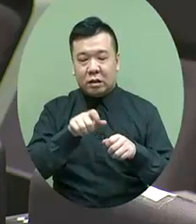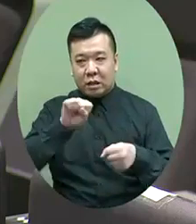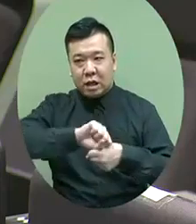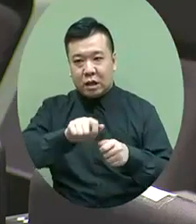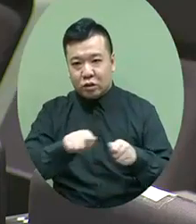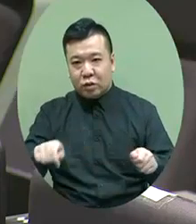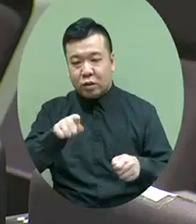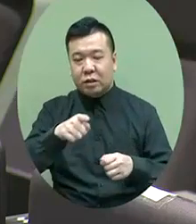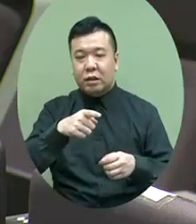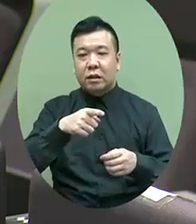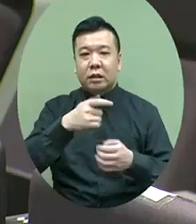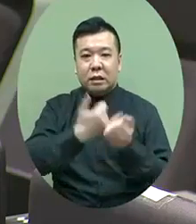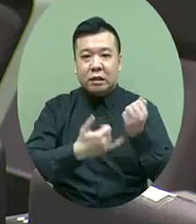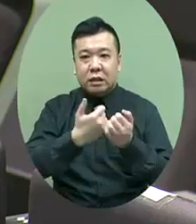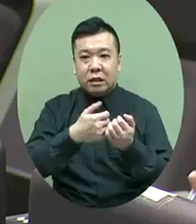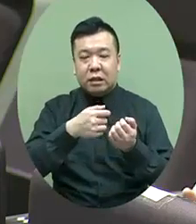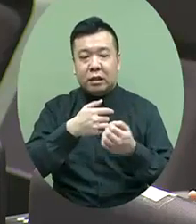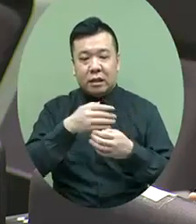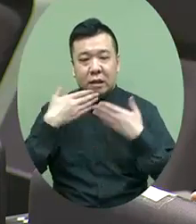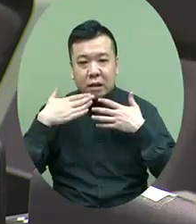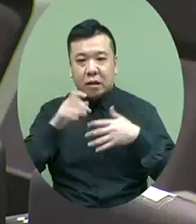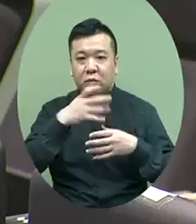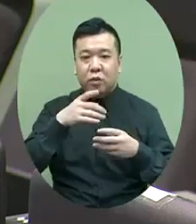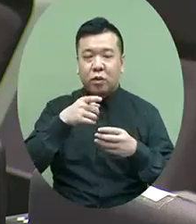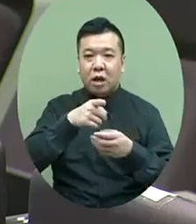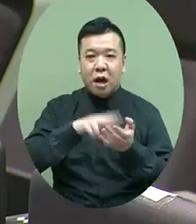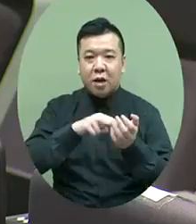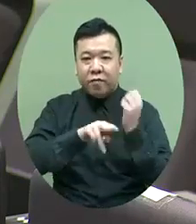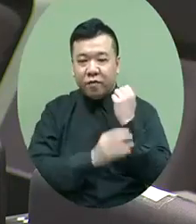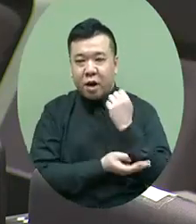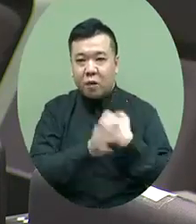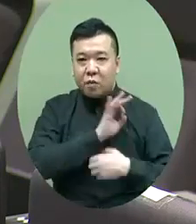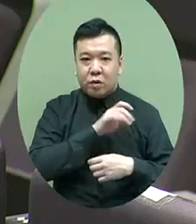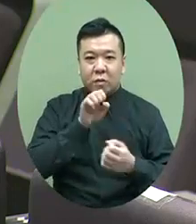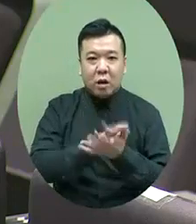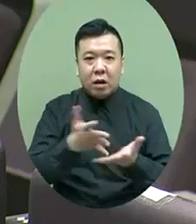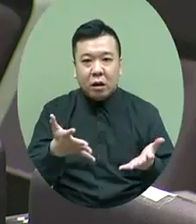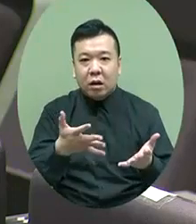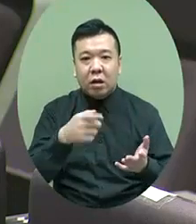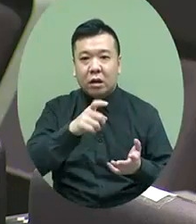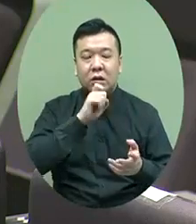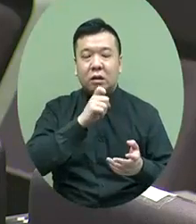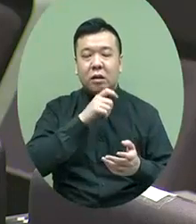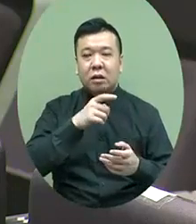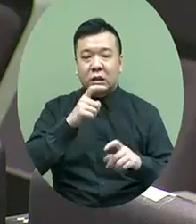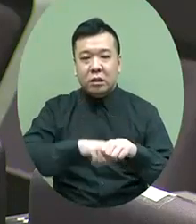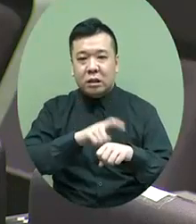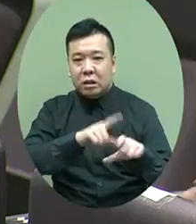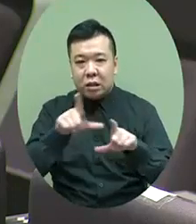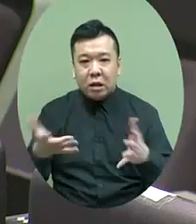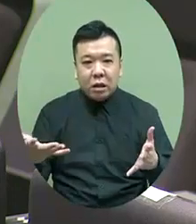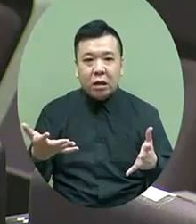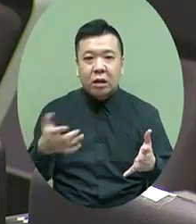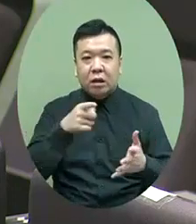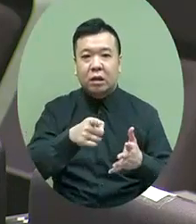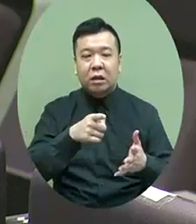長產假嗰條標嘅。咁想問下你，即係今次加入政府，其實有冇影響到立法會嘅工作咧？或者中間其實有用咗幾多時間去